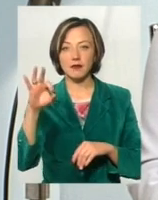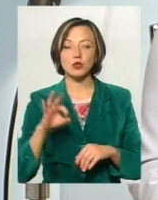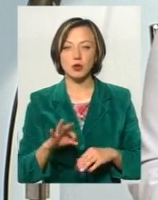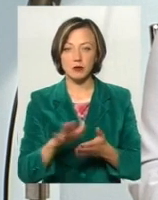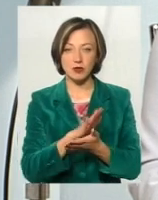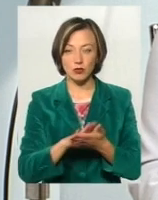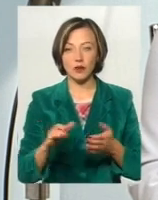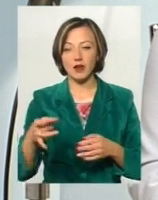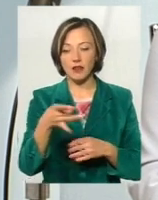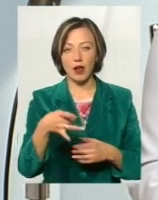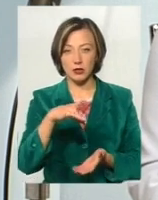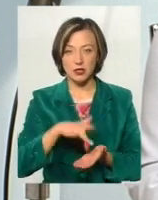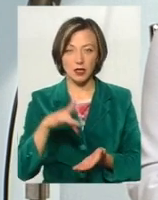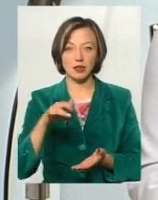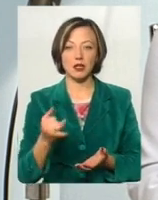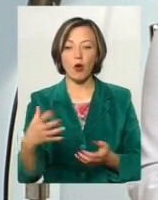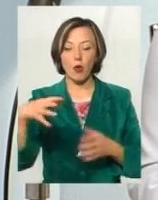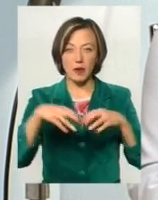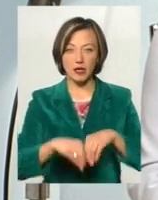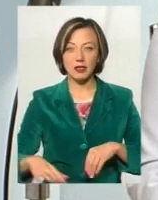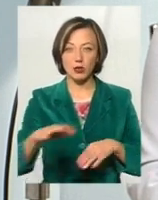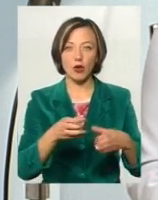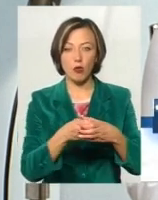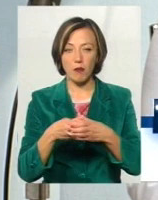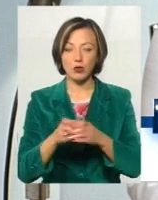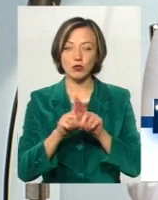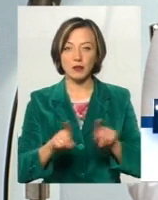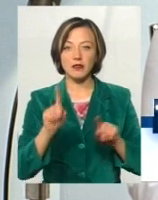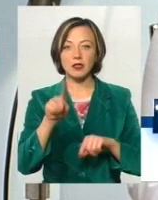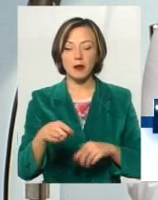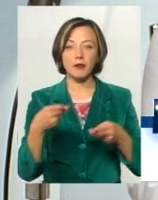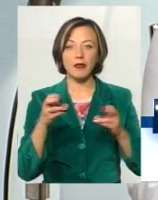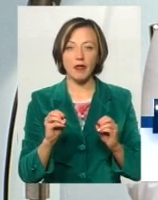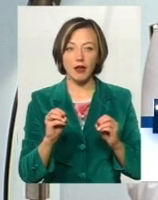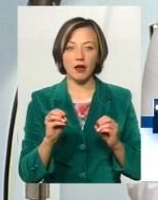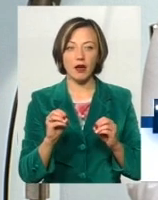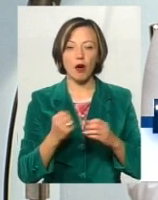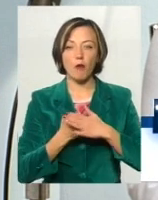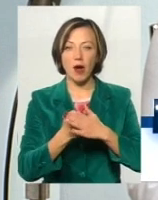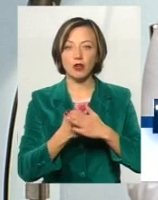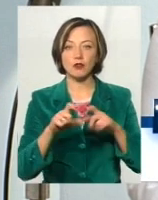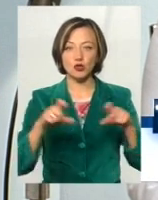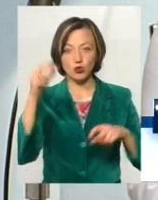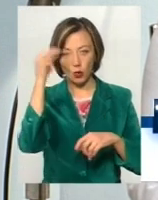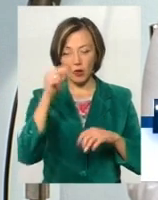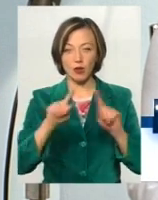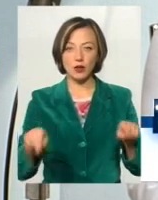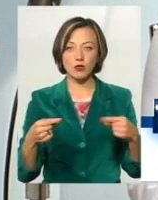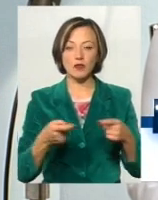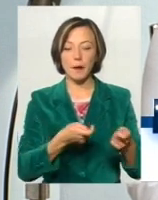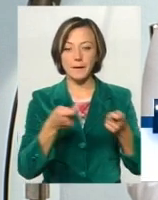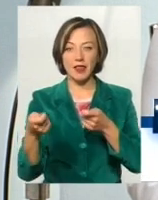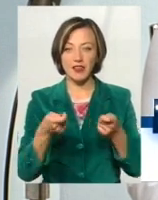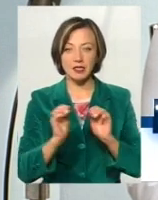60-70-50%. І в районних центрах, і в об'єднаних територіальних громадах, особливо там, де йдуть опорні школи, базові школи, де організовано